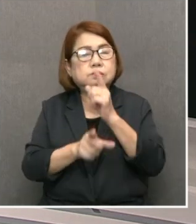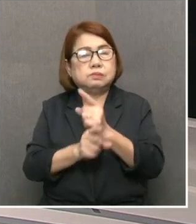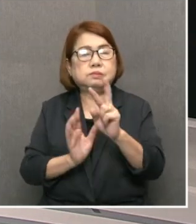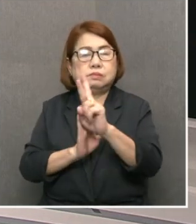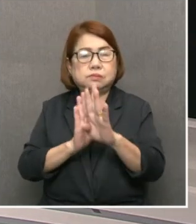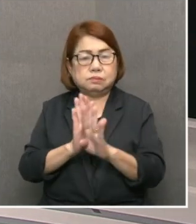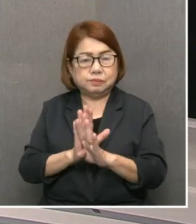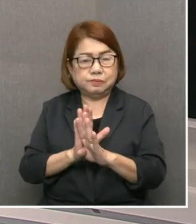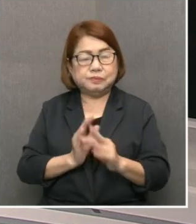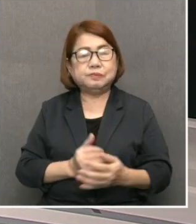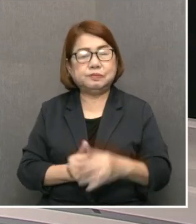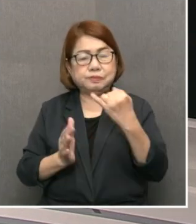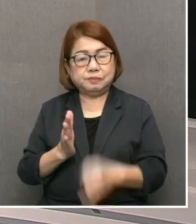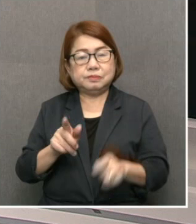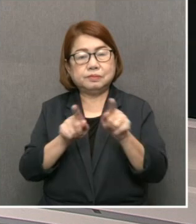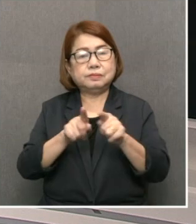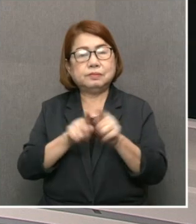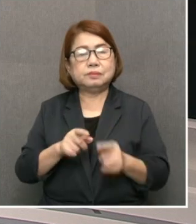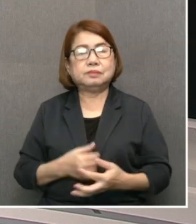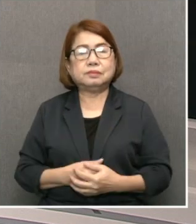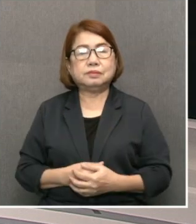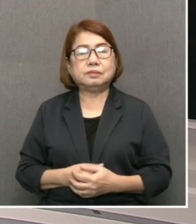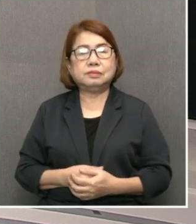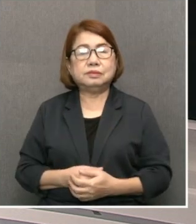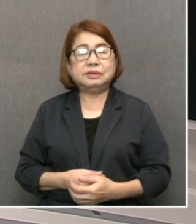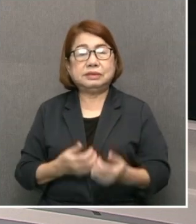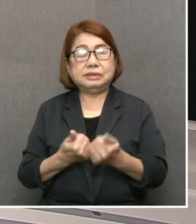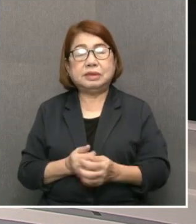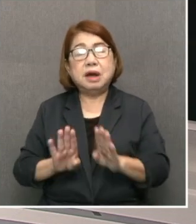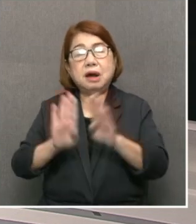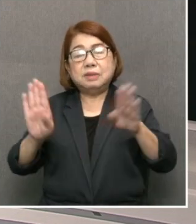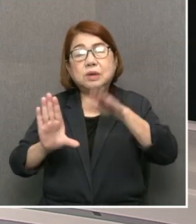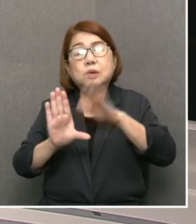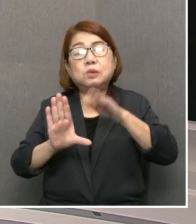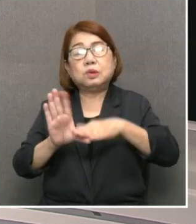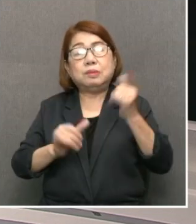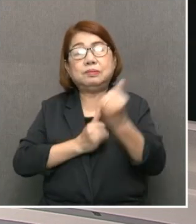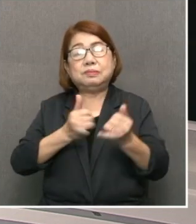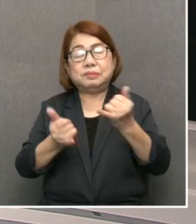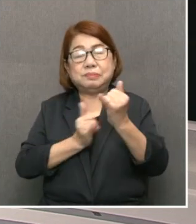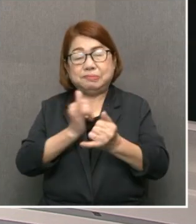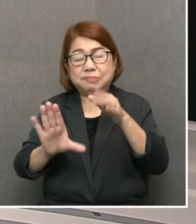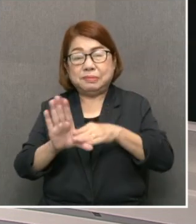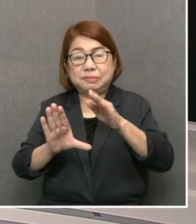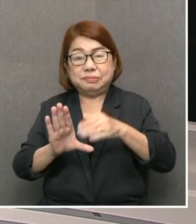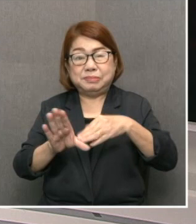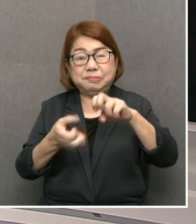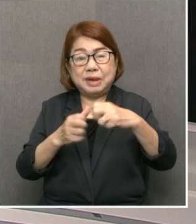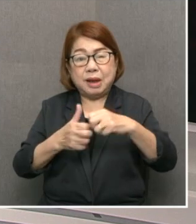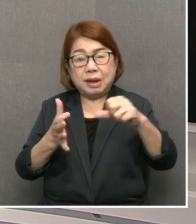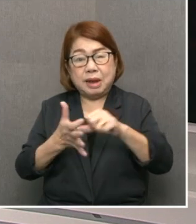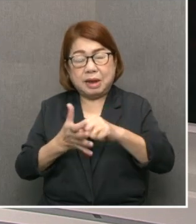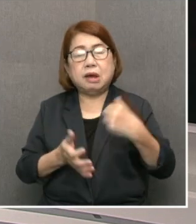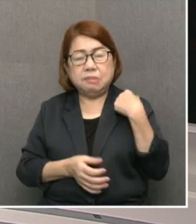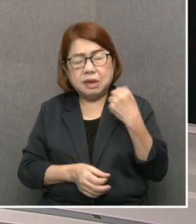ทางอาญาด้วยนะคะแล้วเรื่องของการเปิดลงทะเบียนค่ะที่จะแก้ไขปัญหานี้นอกระบบนะคะประชาชนก็ยังสามารถล